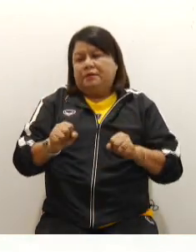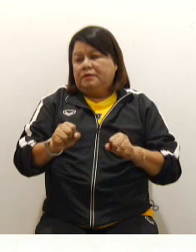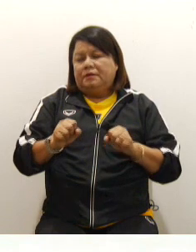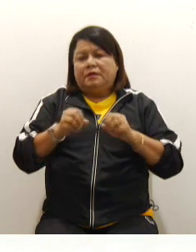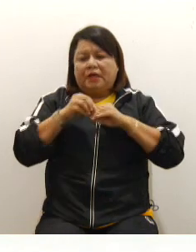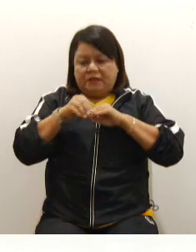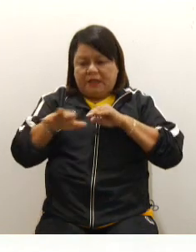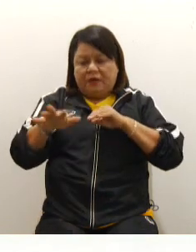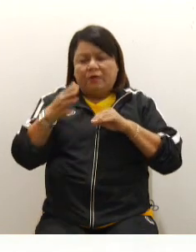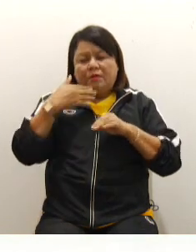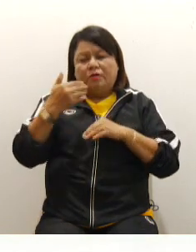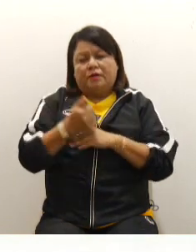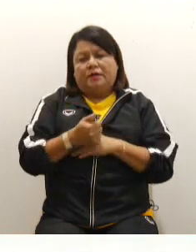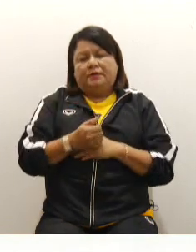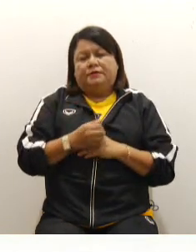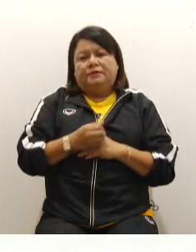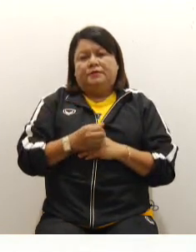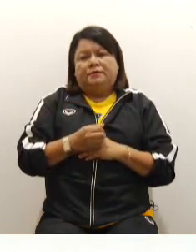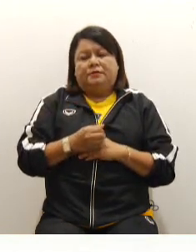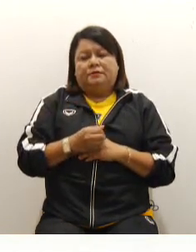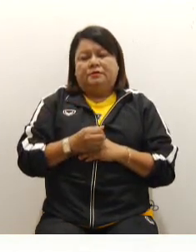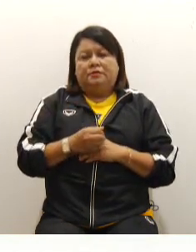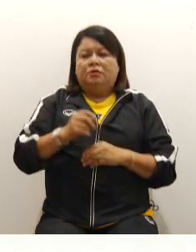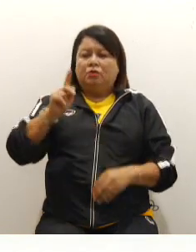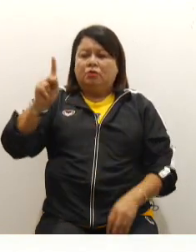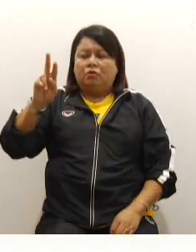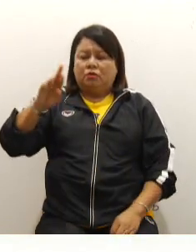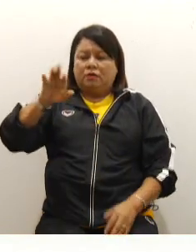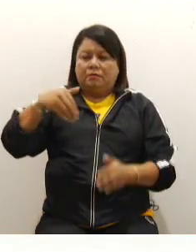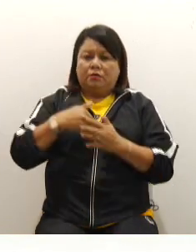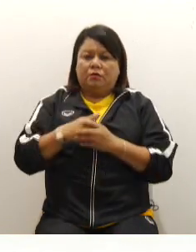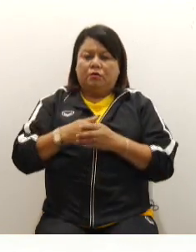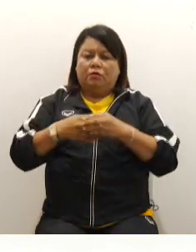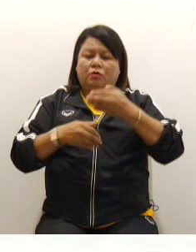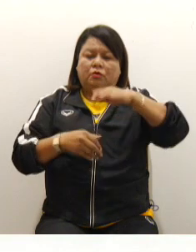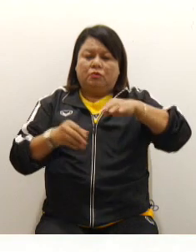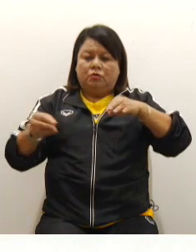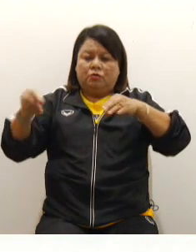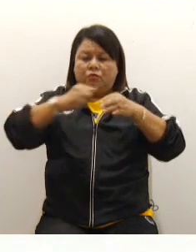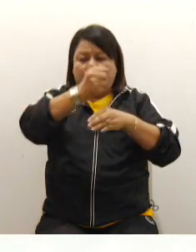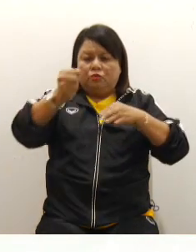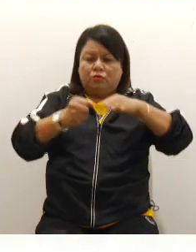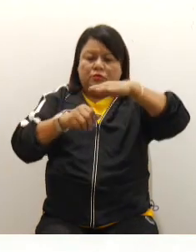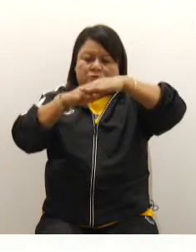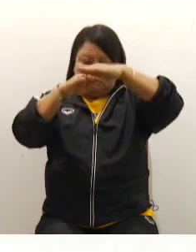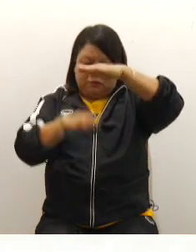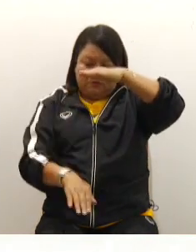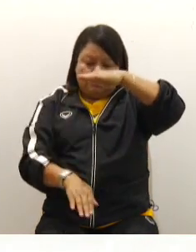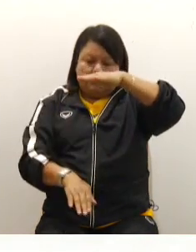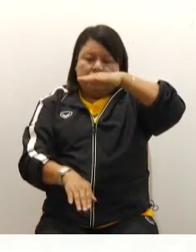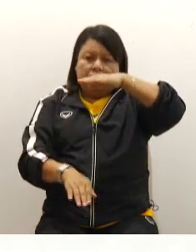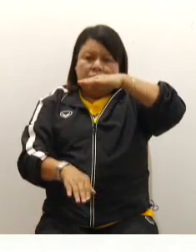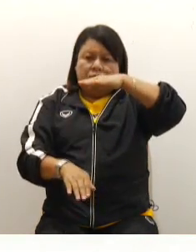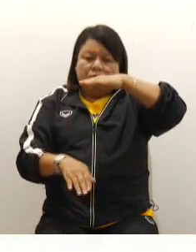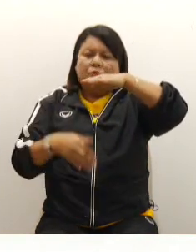ายความร้อนได้นะคะเพราะฉะนั้นซัลฟูริกทั้งหมดซึ่งหนักกว่าน้ำเนี่ยก็จะตกลงไปข้างล่างนี่พอตกลงไปข้างล่างปั๊บเนี่ยความ